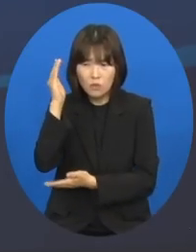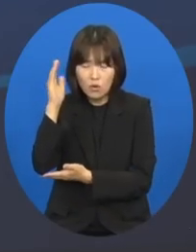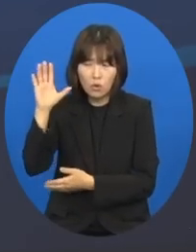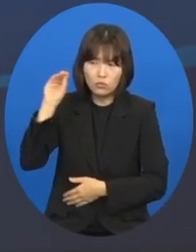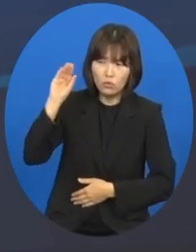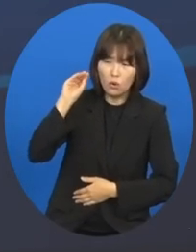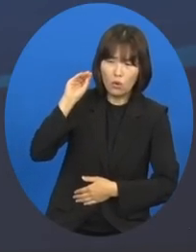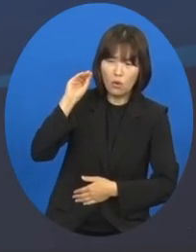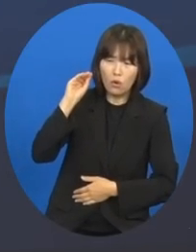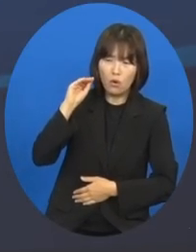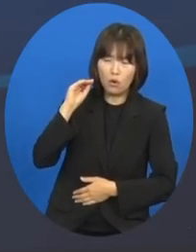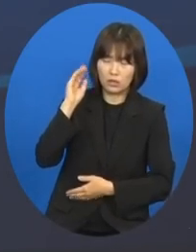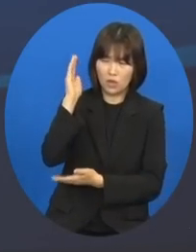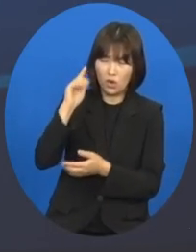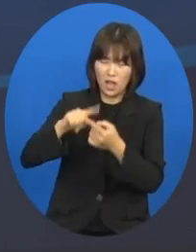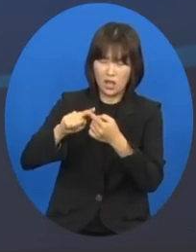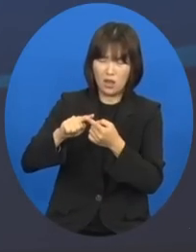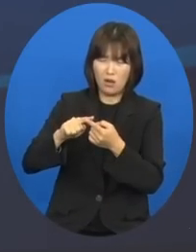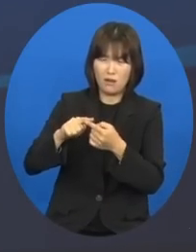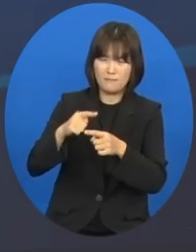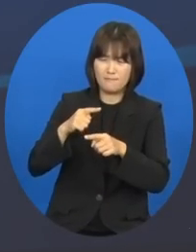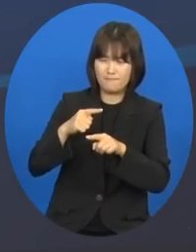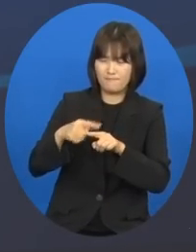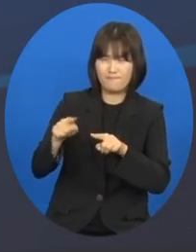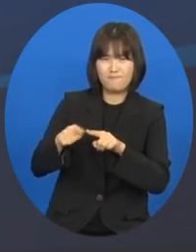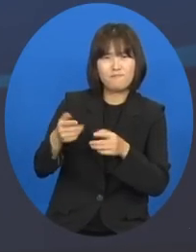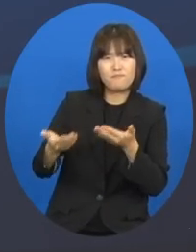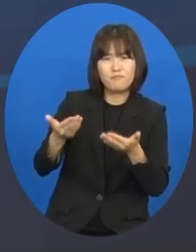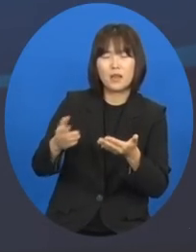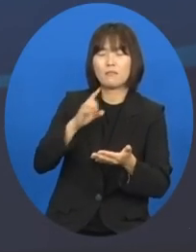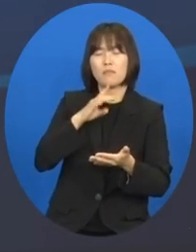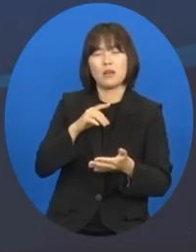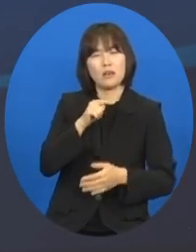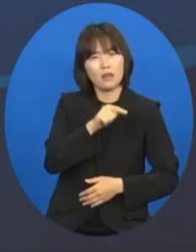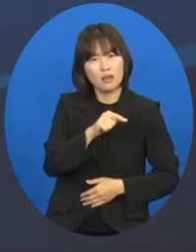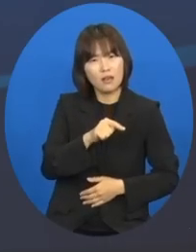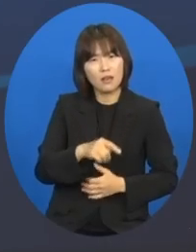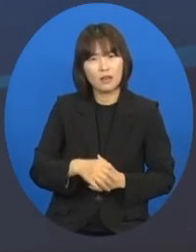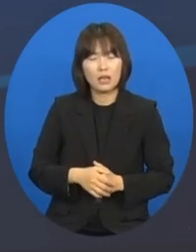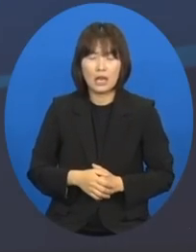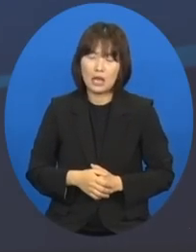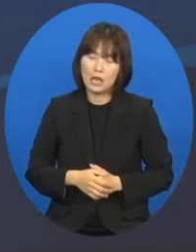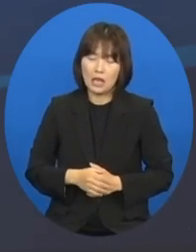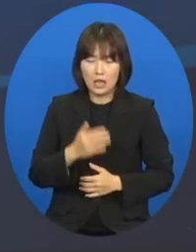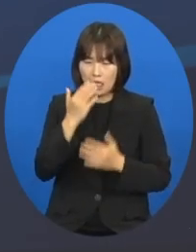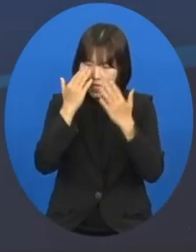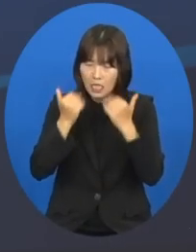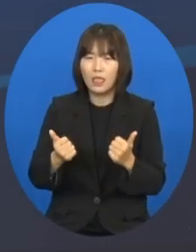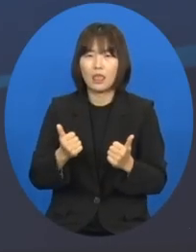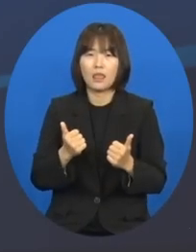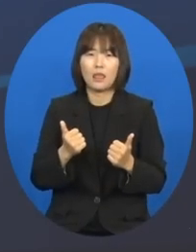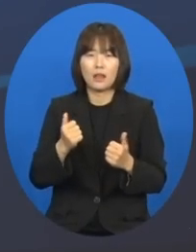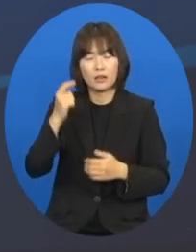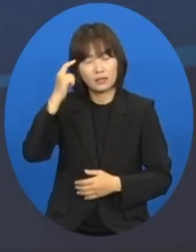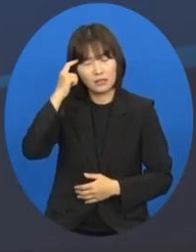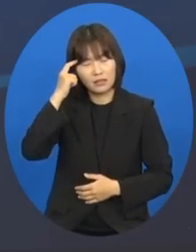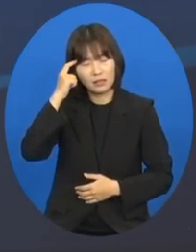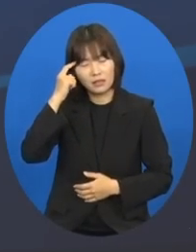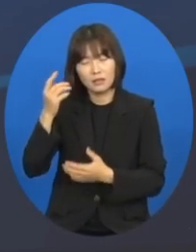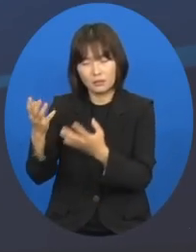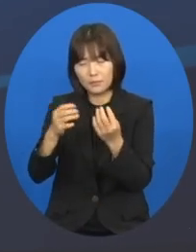할까 10년째 20년째 지긋지긋하다 이런 생각이 드는